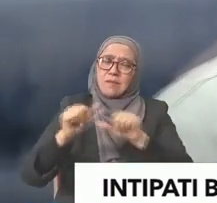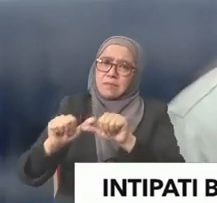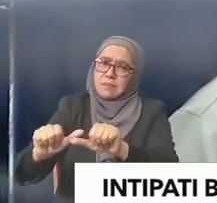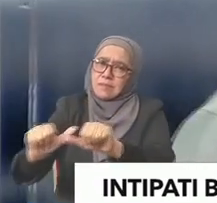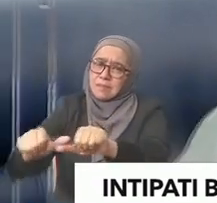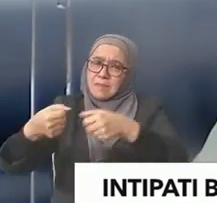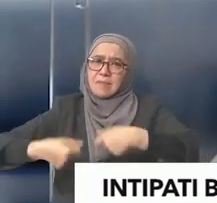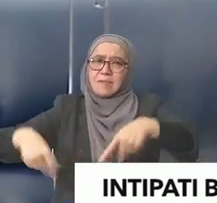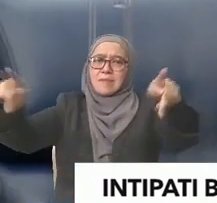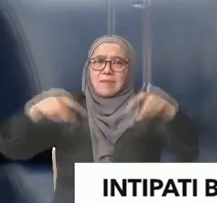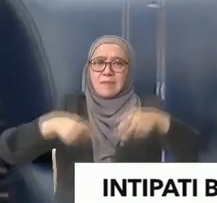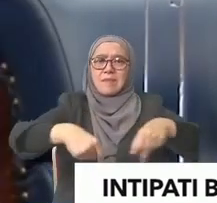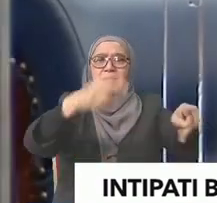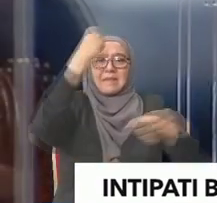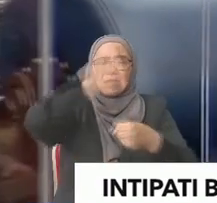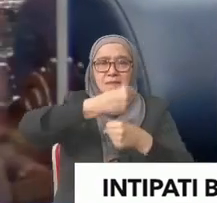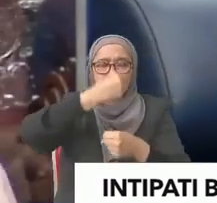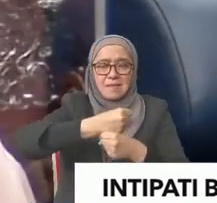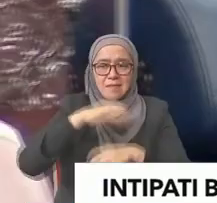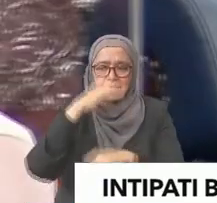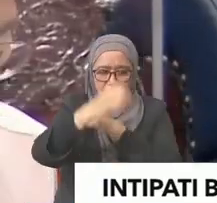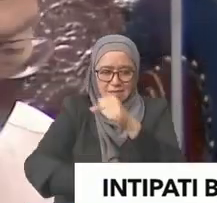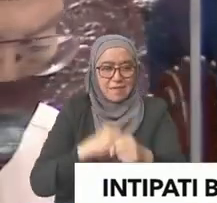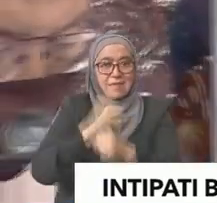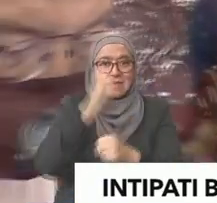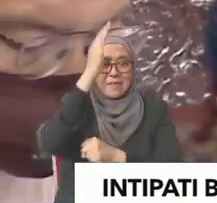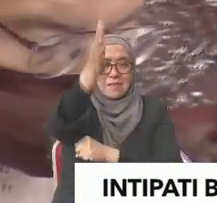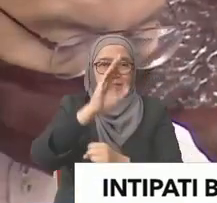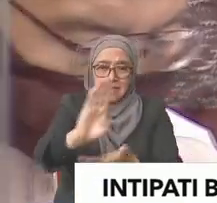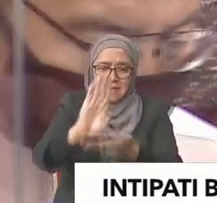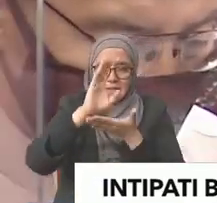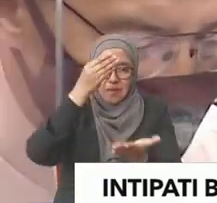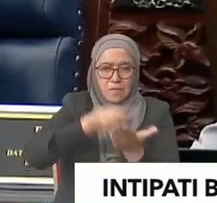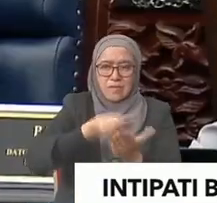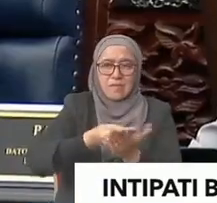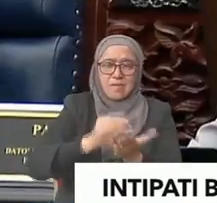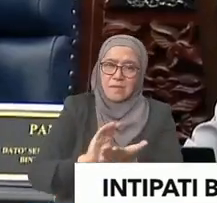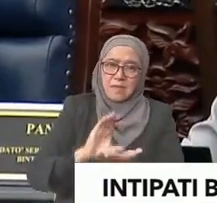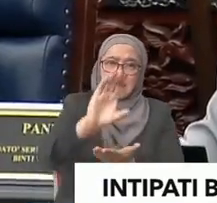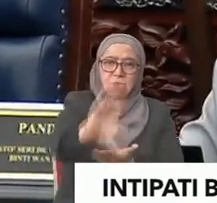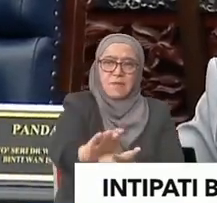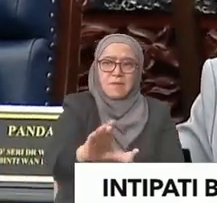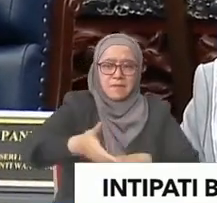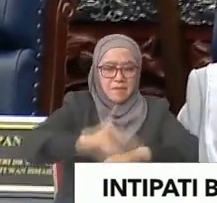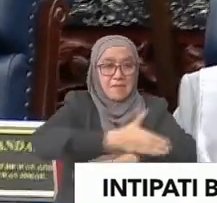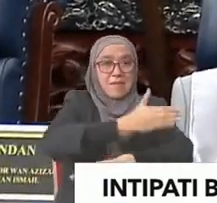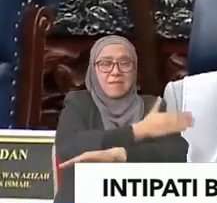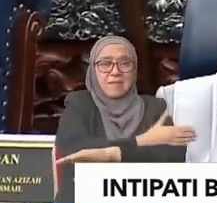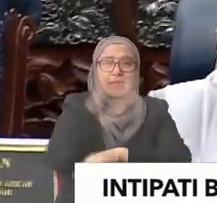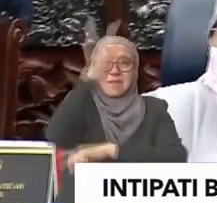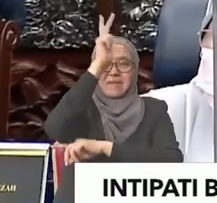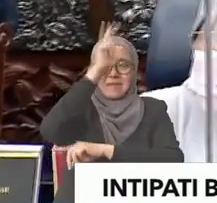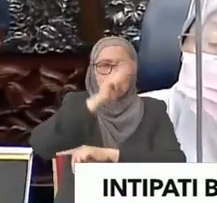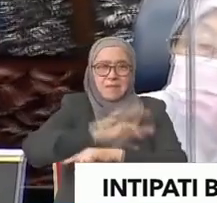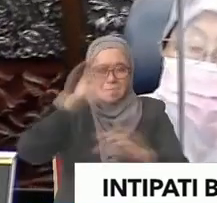mengkaji lebih 1100 memorandum dan hampir Rp50.000 cadangan yang diterima melalui partai Project 2022